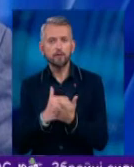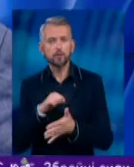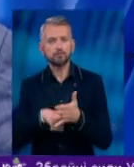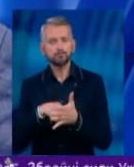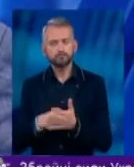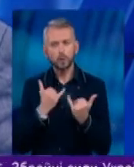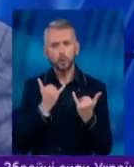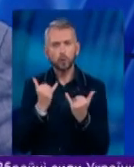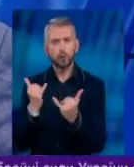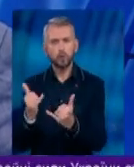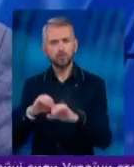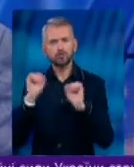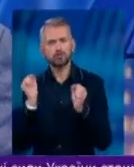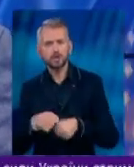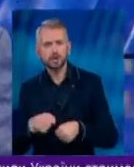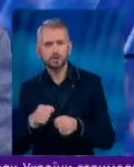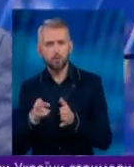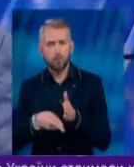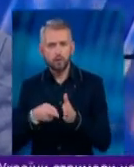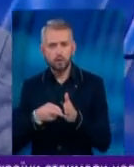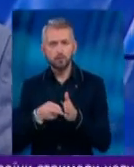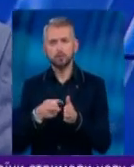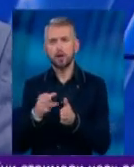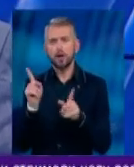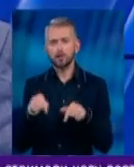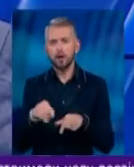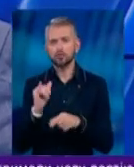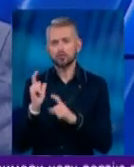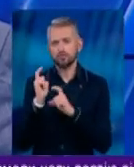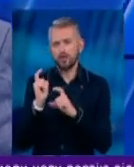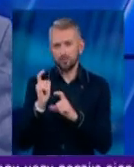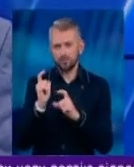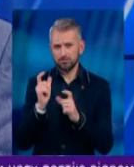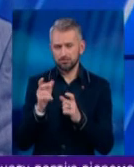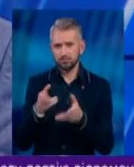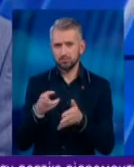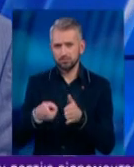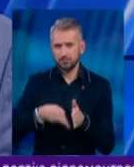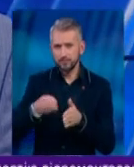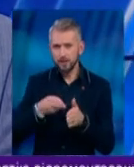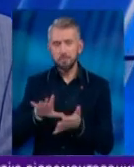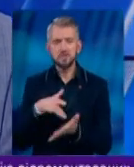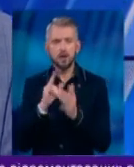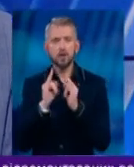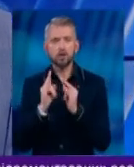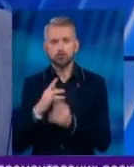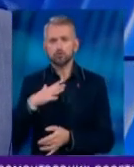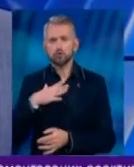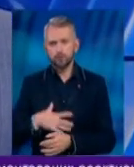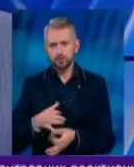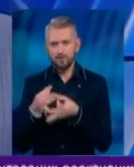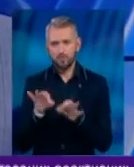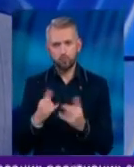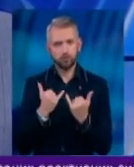рух швидкісних та поїздів далекого сполучення, а також у товарних потягів. Міській електричці доводиться їх